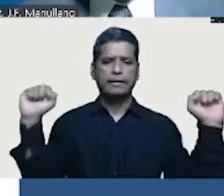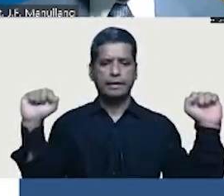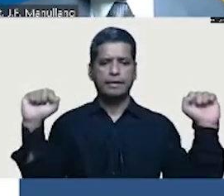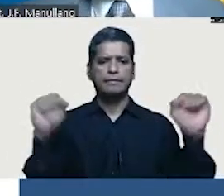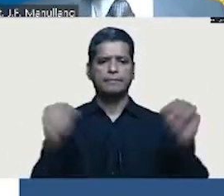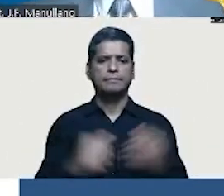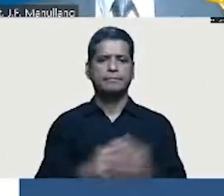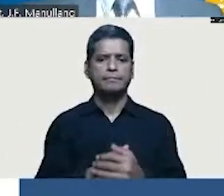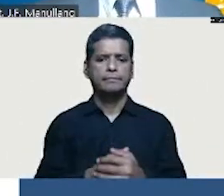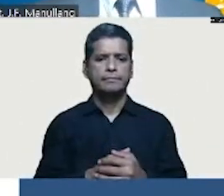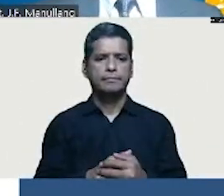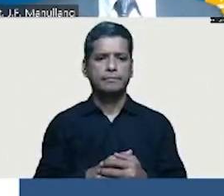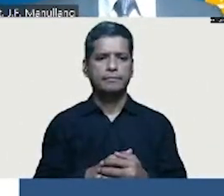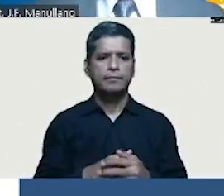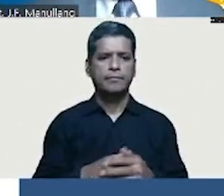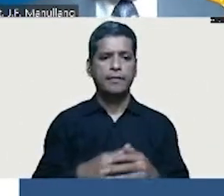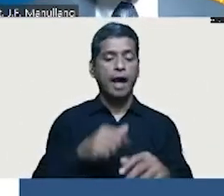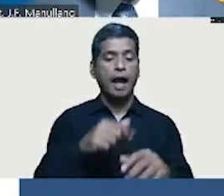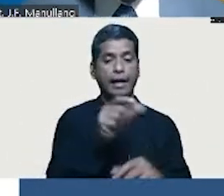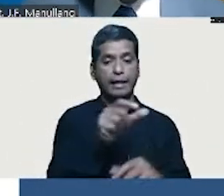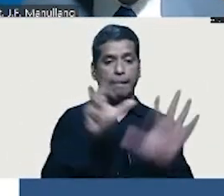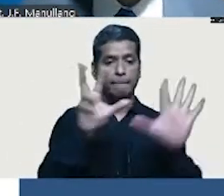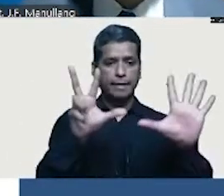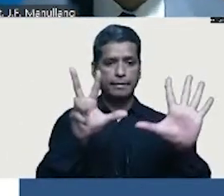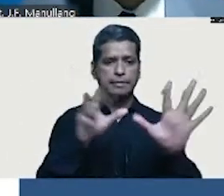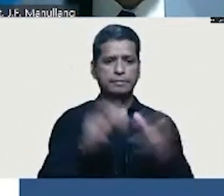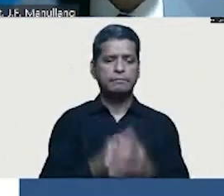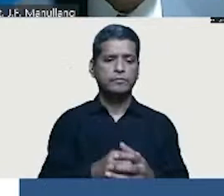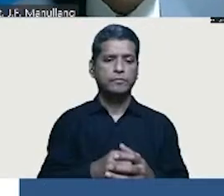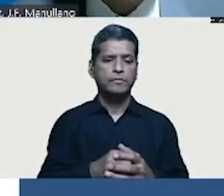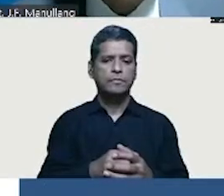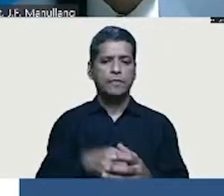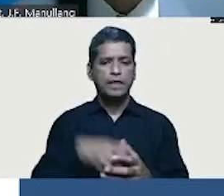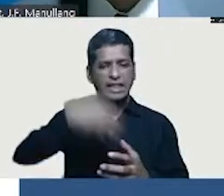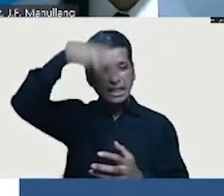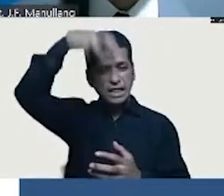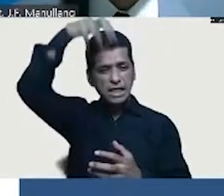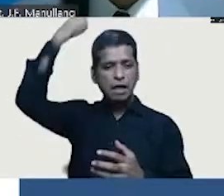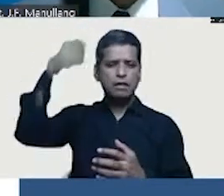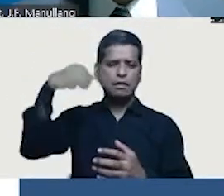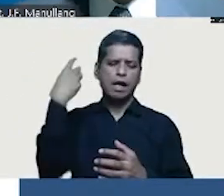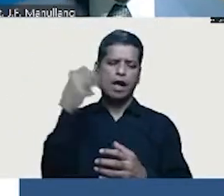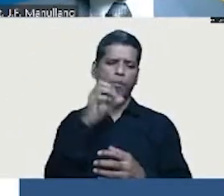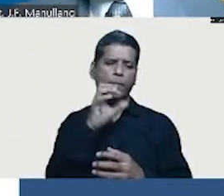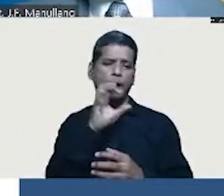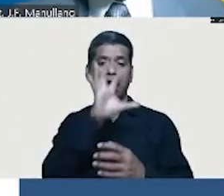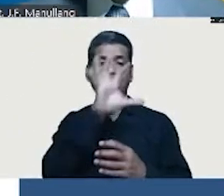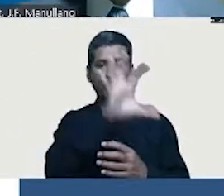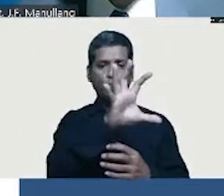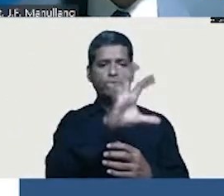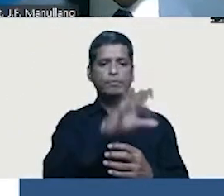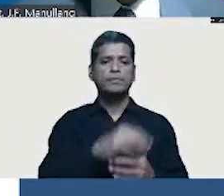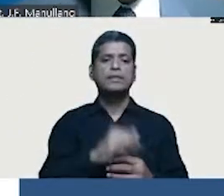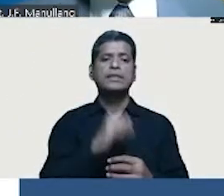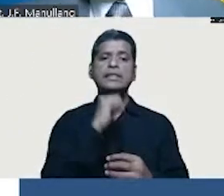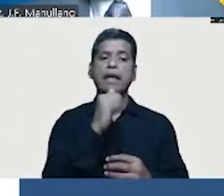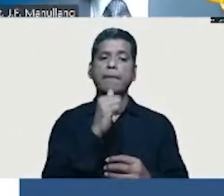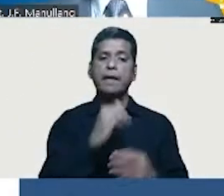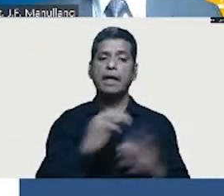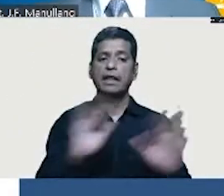singa telah bangau Siapakah ideal takut Tuhan Allah telah berfirman